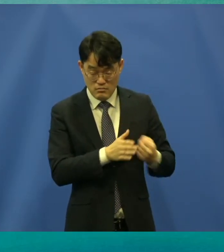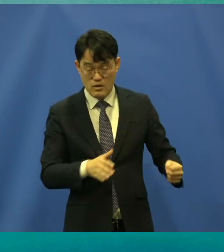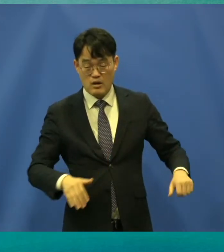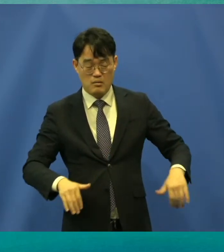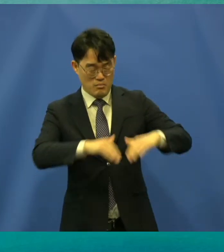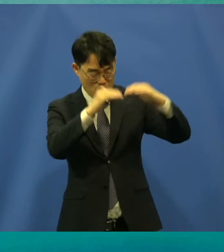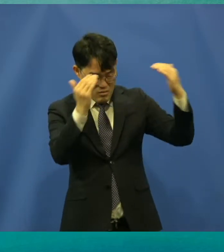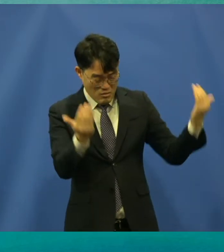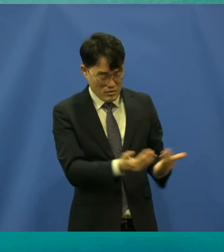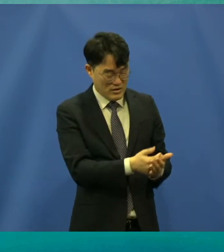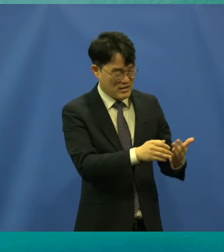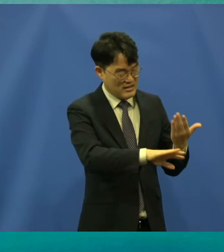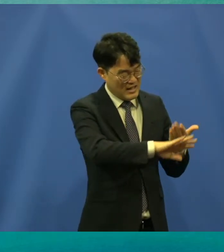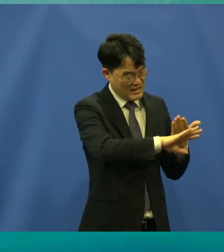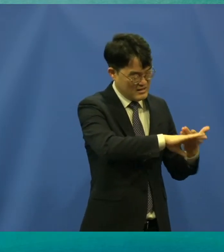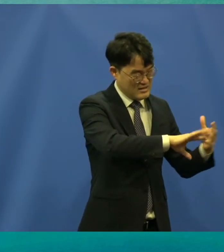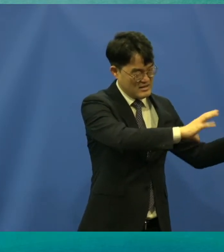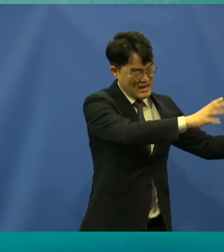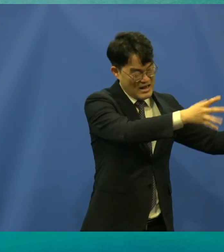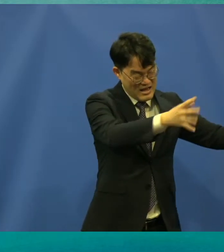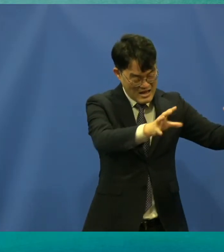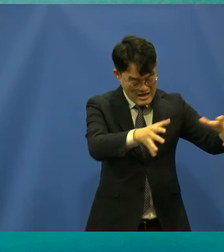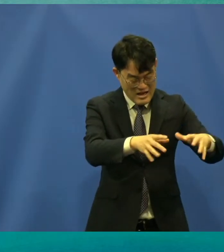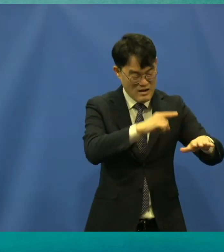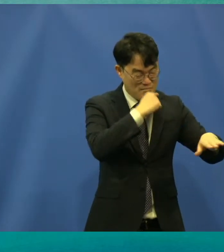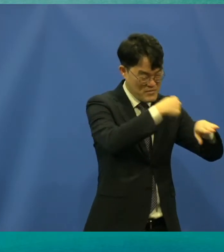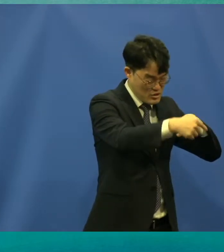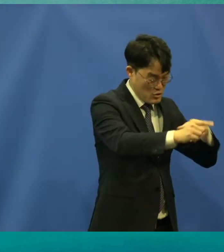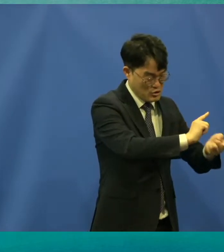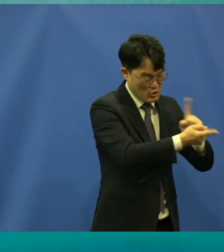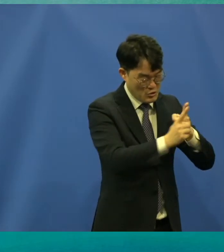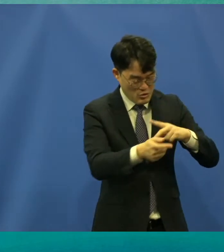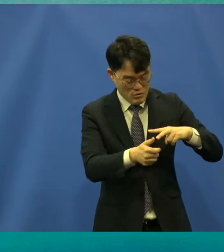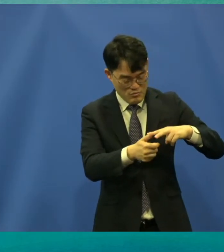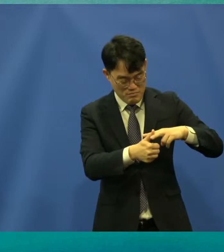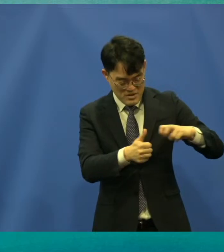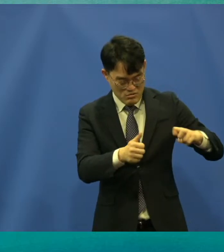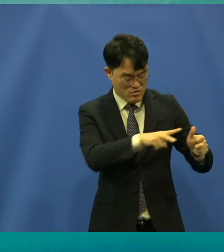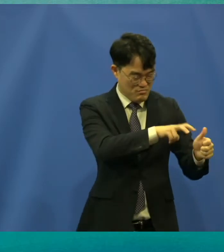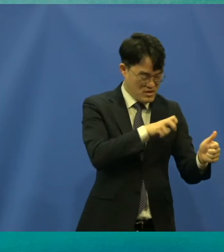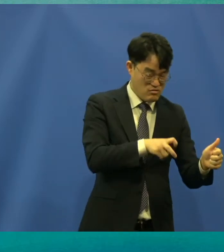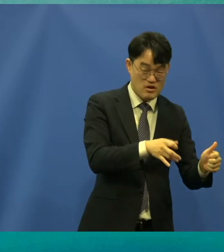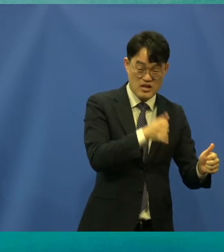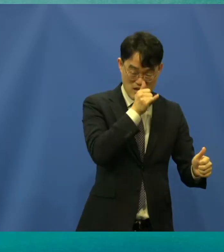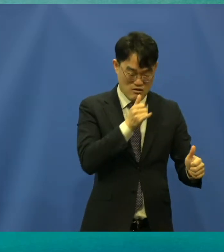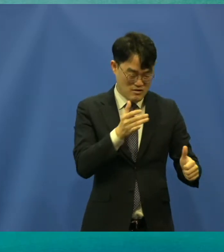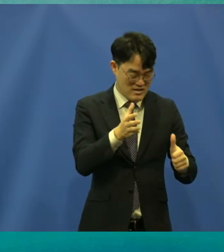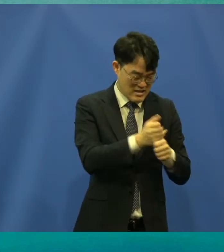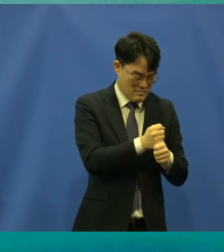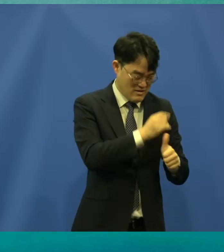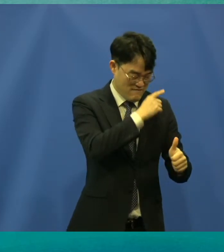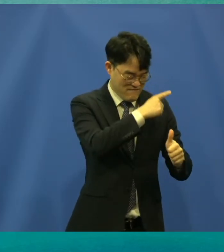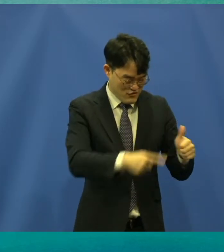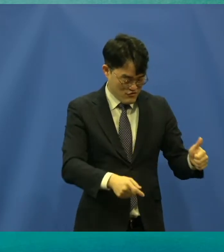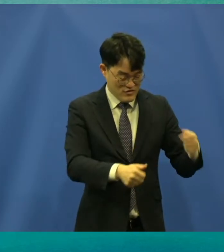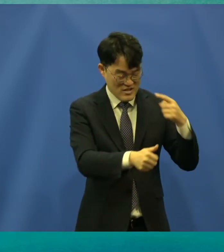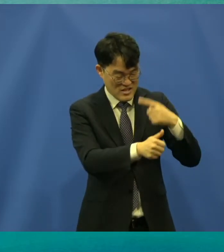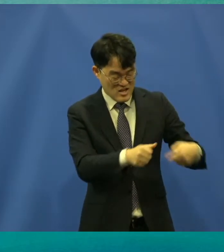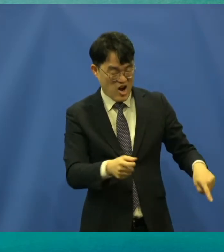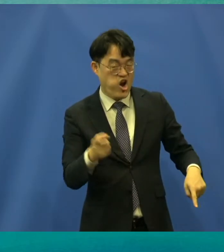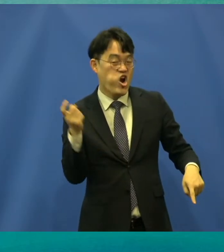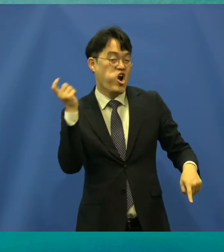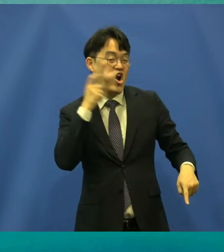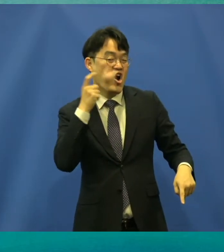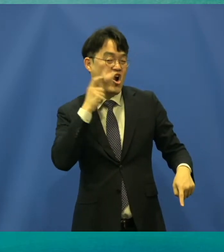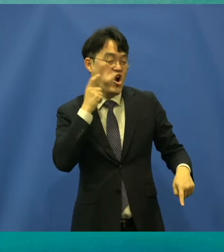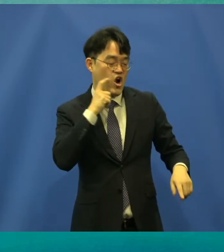받으리라. 그때 많은 사람이 실족하게 되어 서로 잡아주고 서로 미워하겠으며 거짓 선지자가 많이